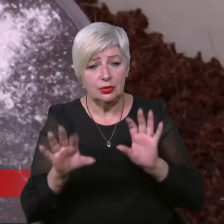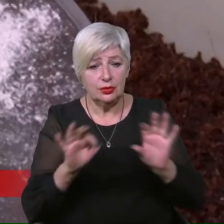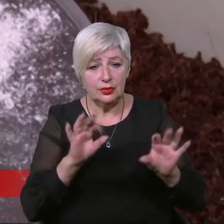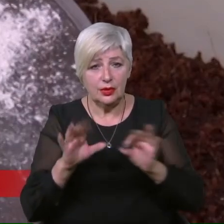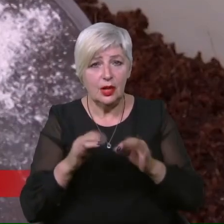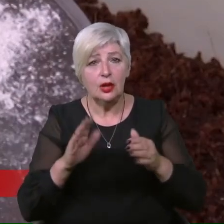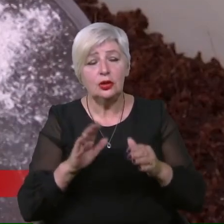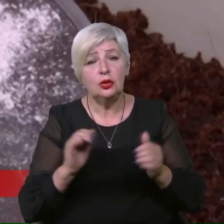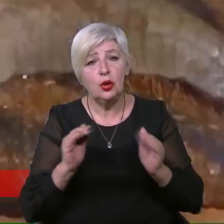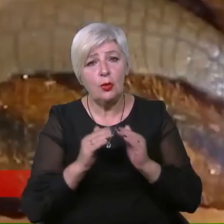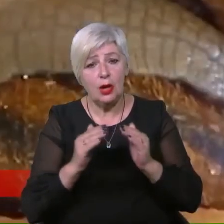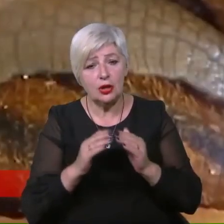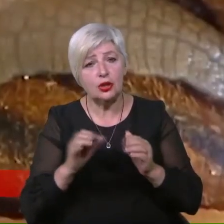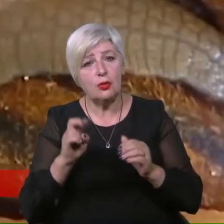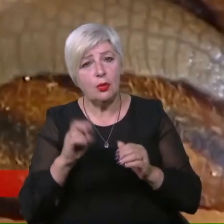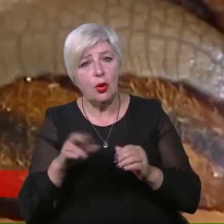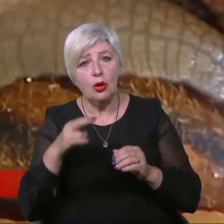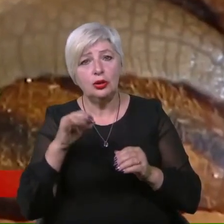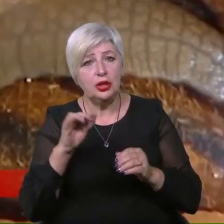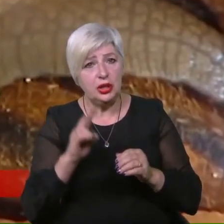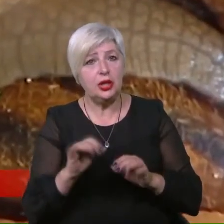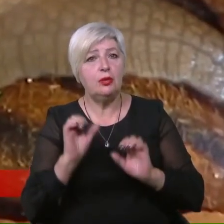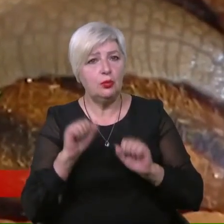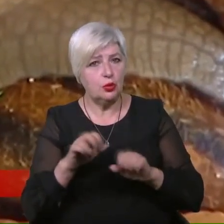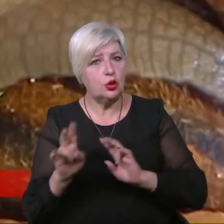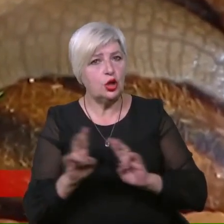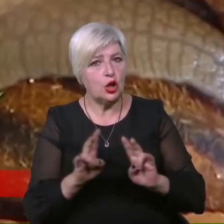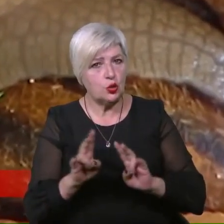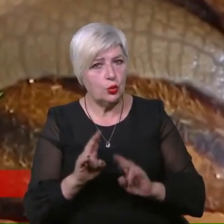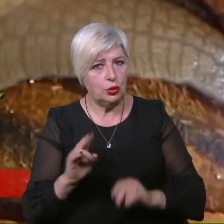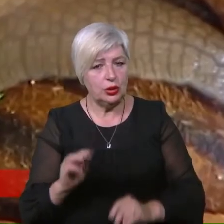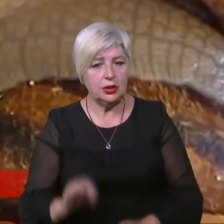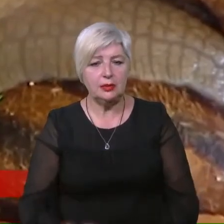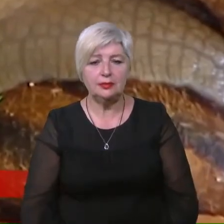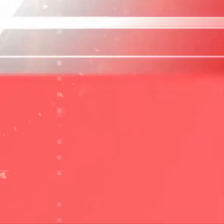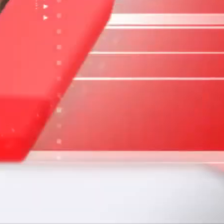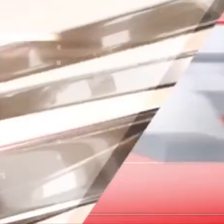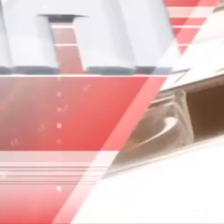бо дикі можуть і нашкодити. Еміна Арнаут, Богдан Пападін та Євген Шпак. Деталі.